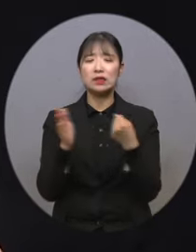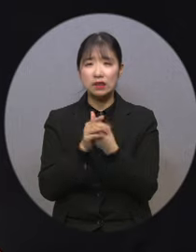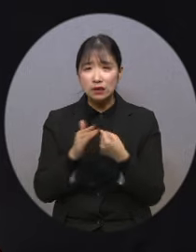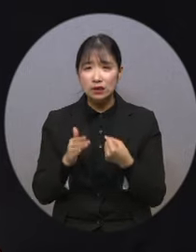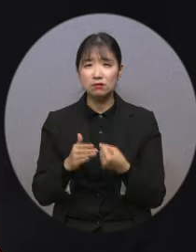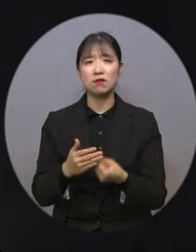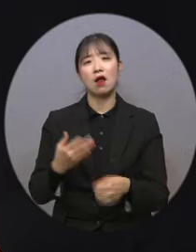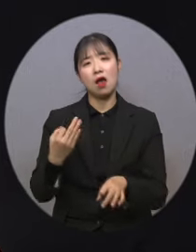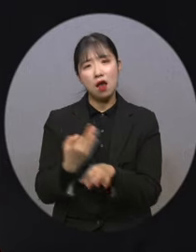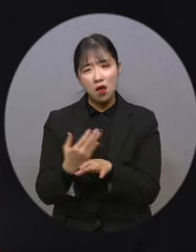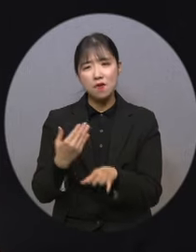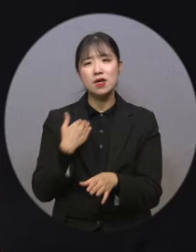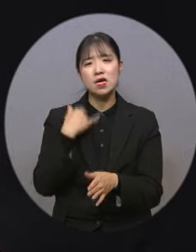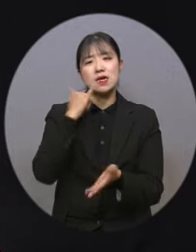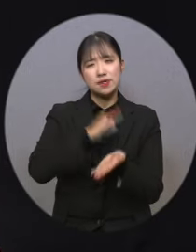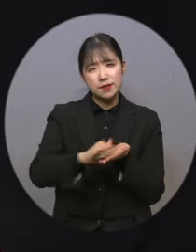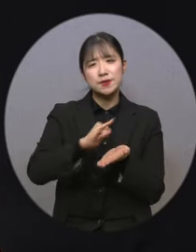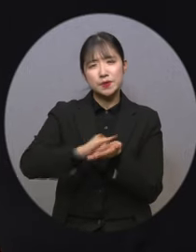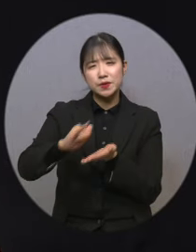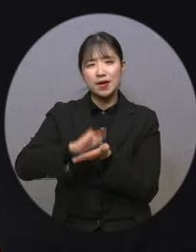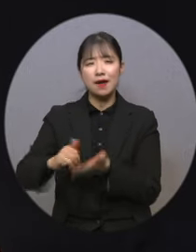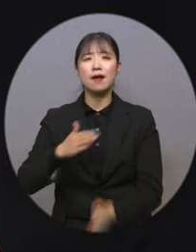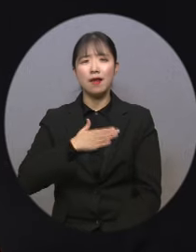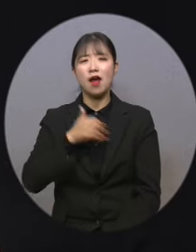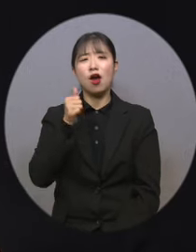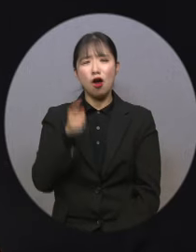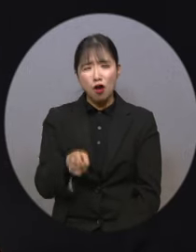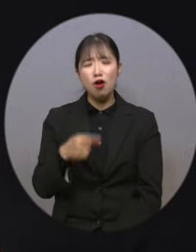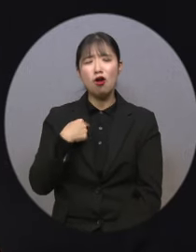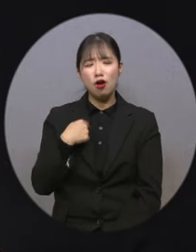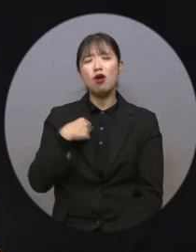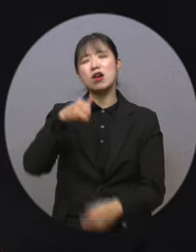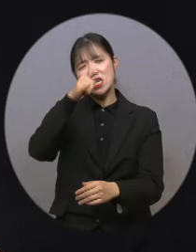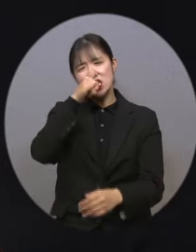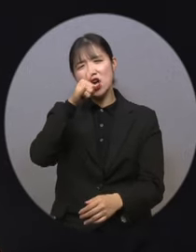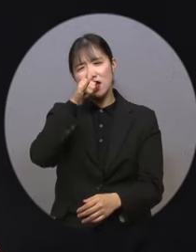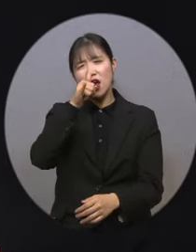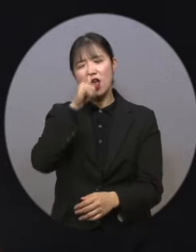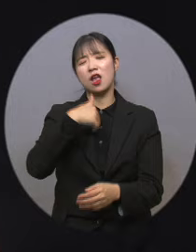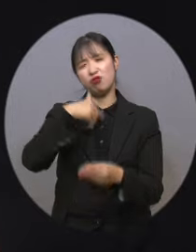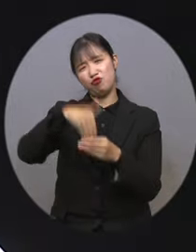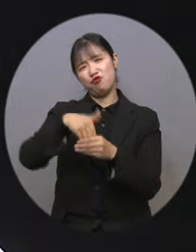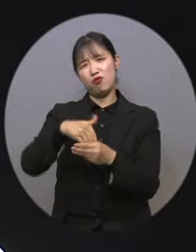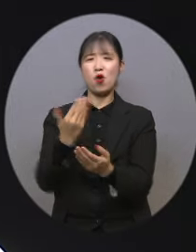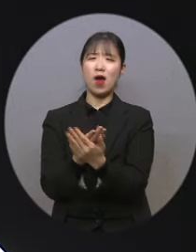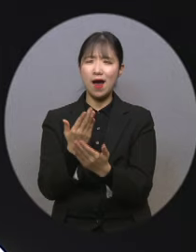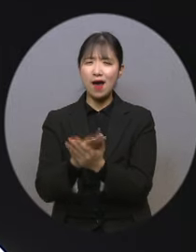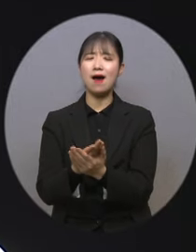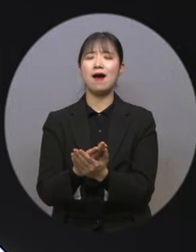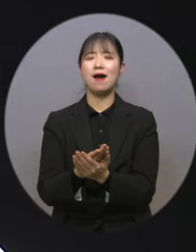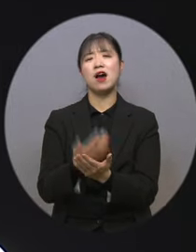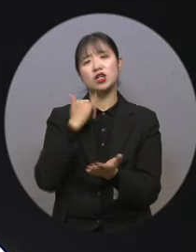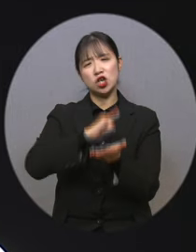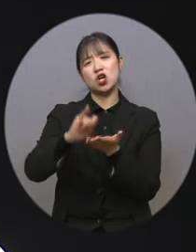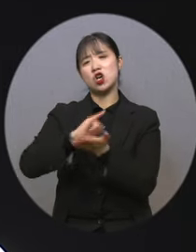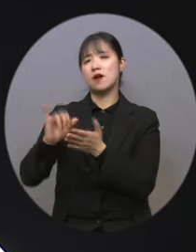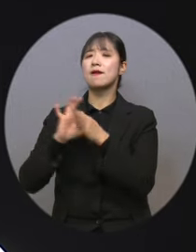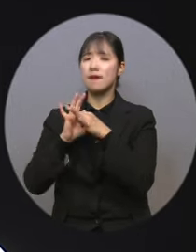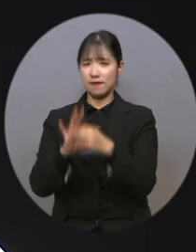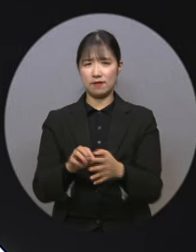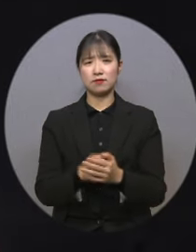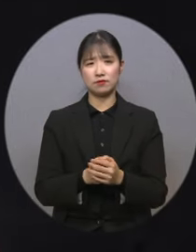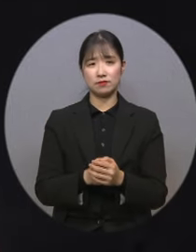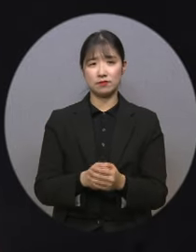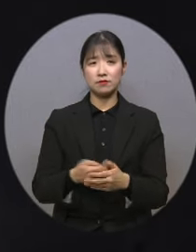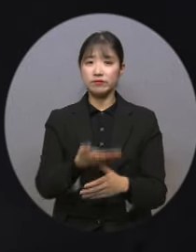나는 전화로 라도 아흑 여 명의 가 나와 있습니다 어 투표해주세요 음 여러분 투표